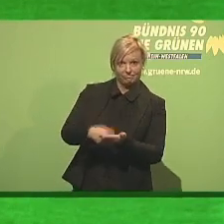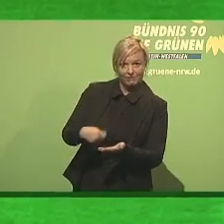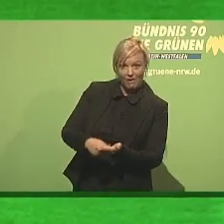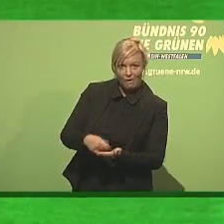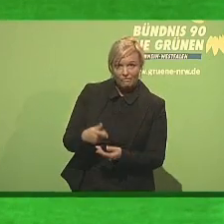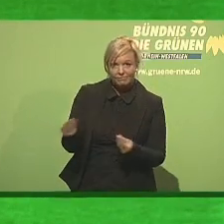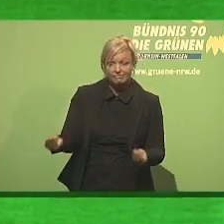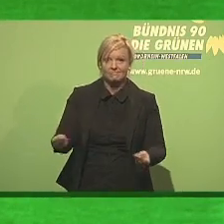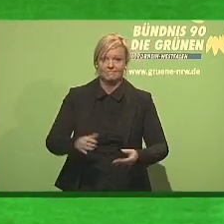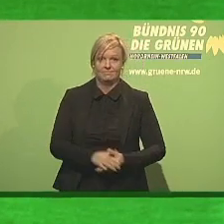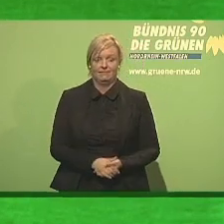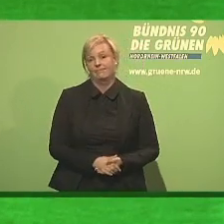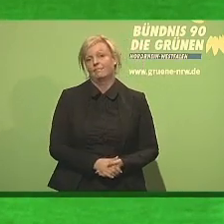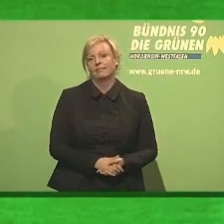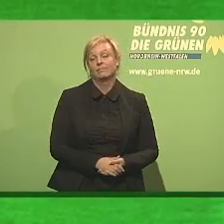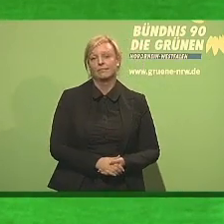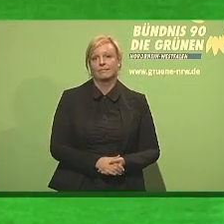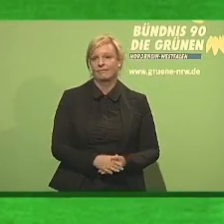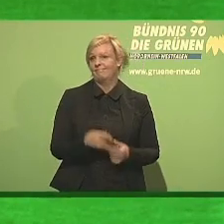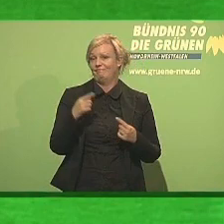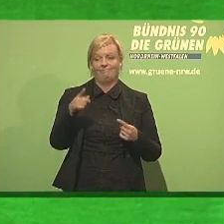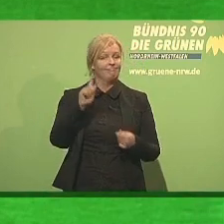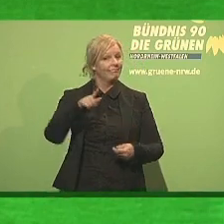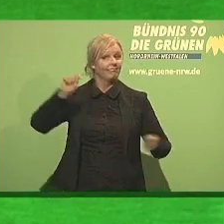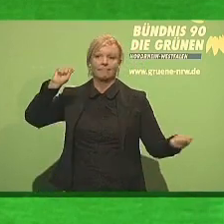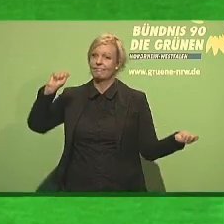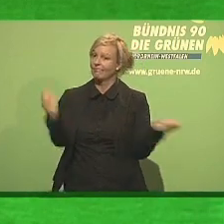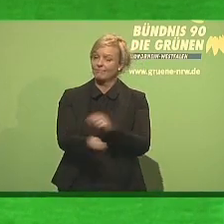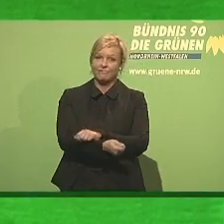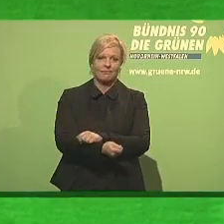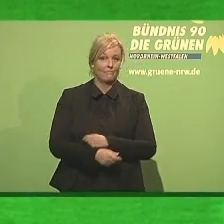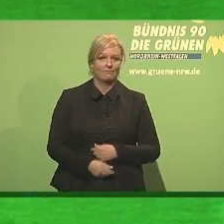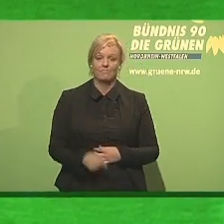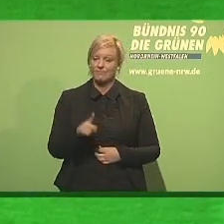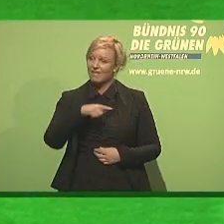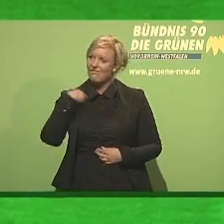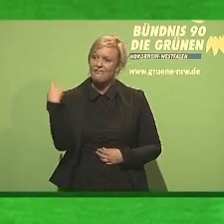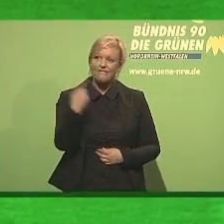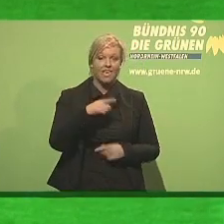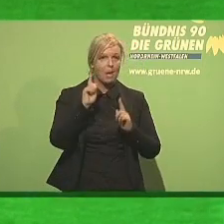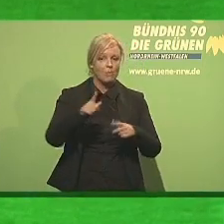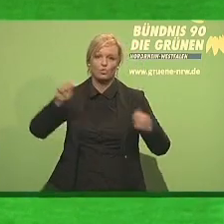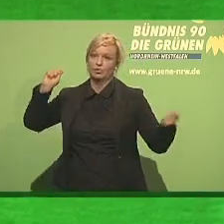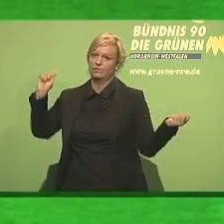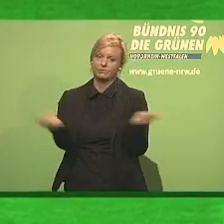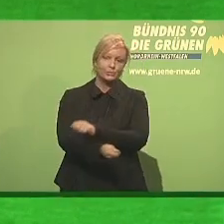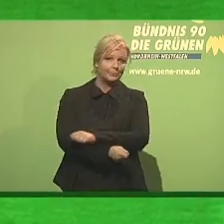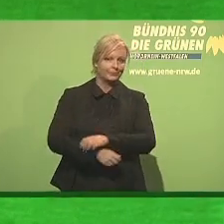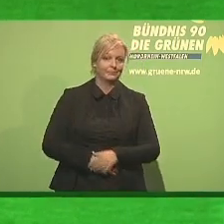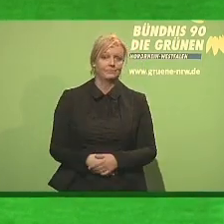den Ladentisch gehen. Das muss sich ändern. Das müssen wir ändern.